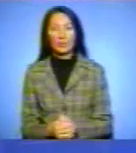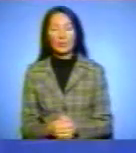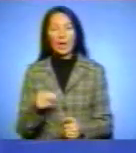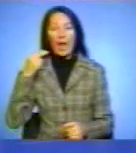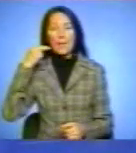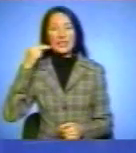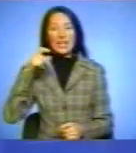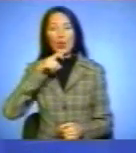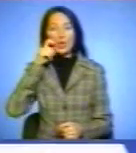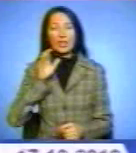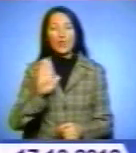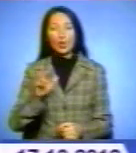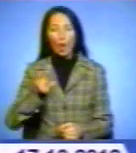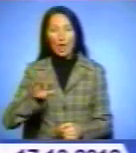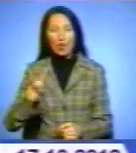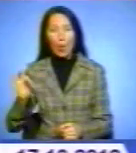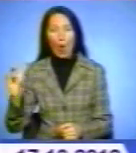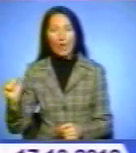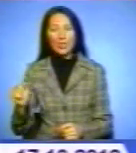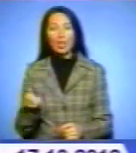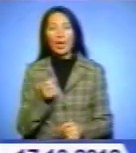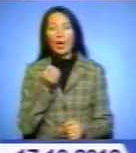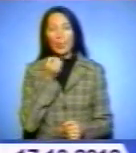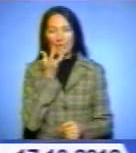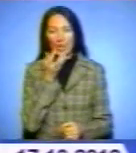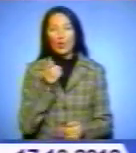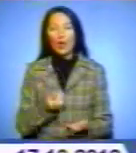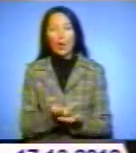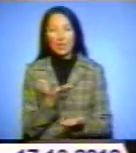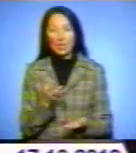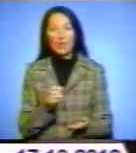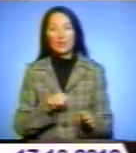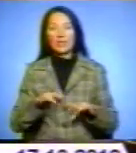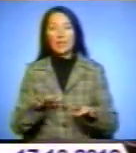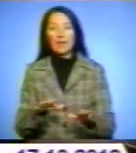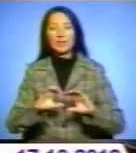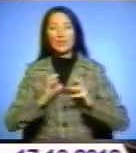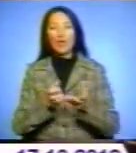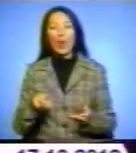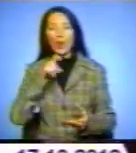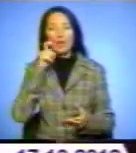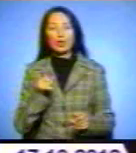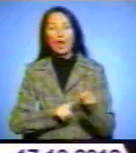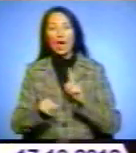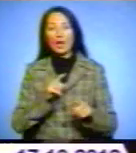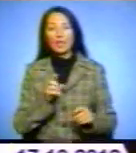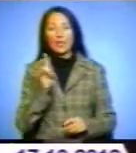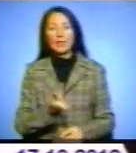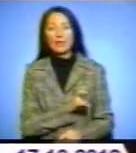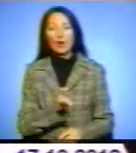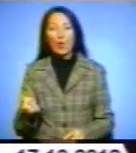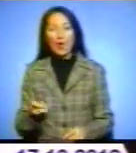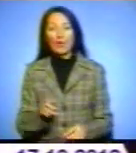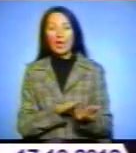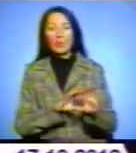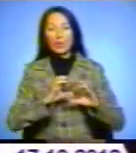Президент України Віктор Янукович позитивно оцінив діяльність Всеукраїнської ради церков та релігійних організацій на міжнародному рівні і